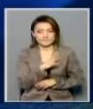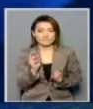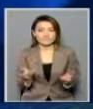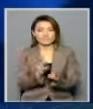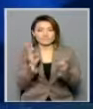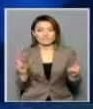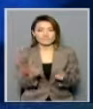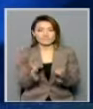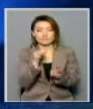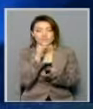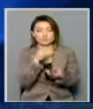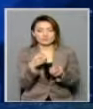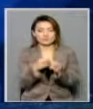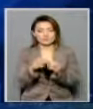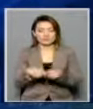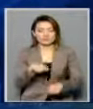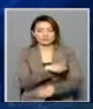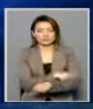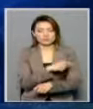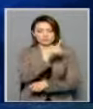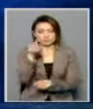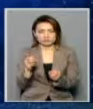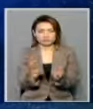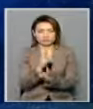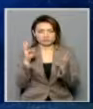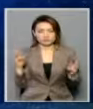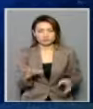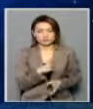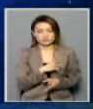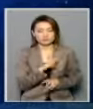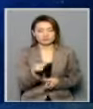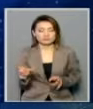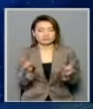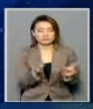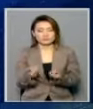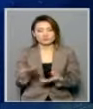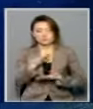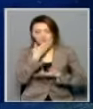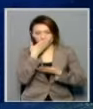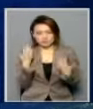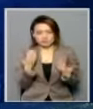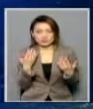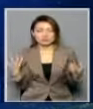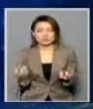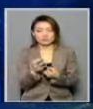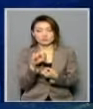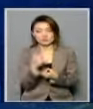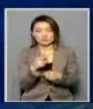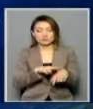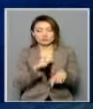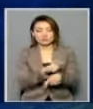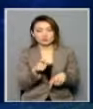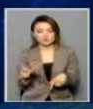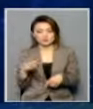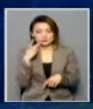Тілсіз жау аздаған уақыт ішінде 10 шаршы метр жерді шарпып үлгерген. Абырой болғанда зардап шеккендер жоқ. Құтқарушылар мен тәртіп